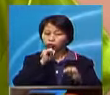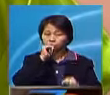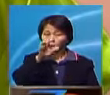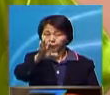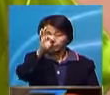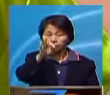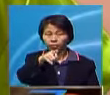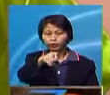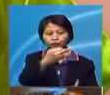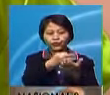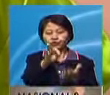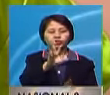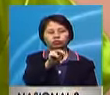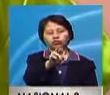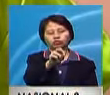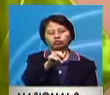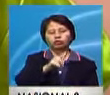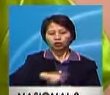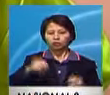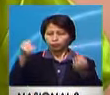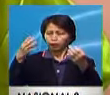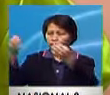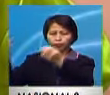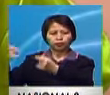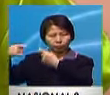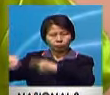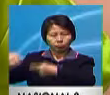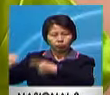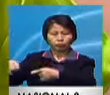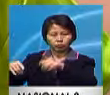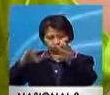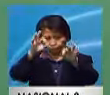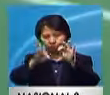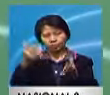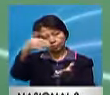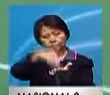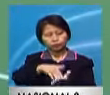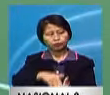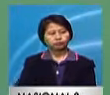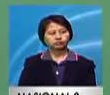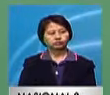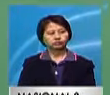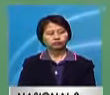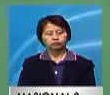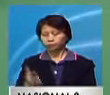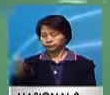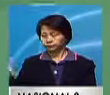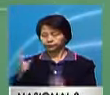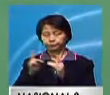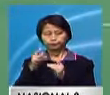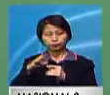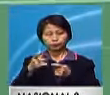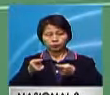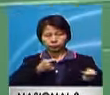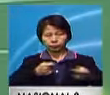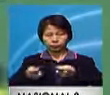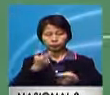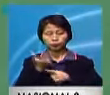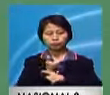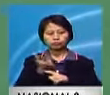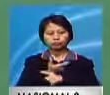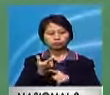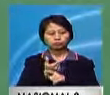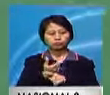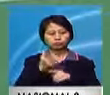ramai lagi pertandingan dalam program untuk tahun ini. Beliau ditemui selepas mengendalikan sesi latihan